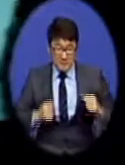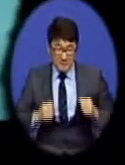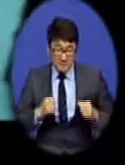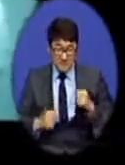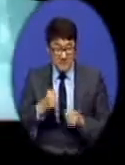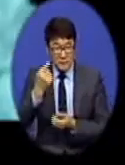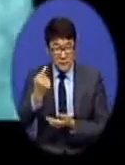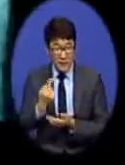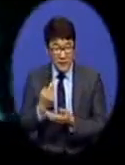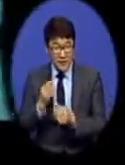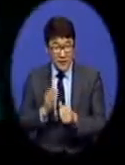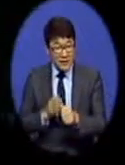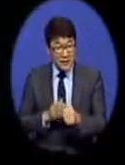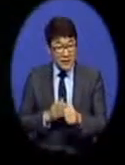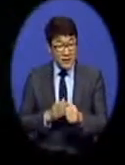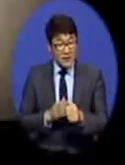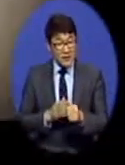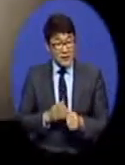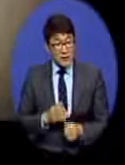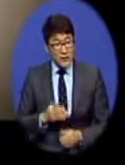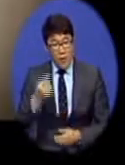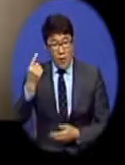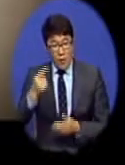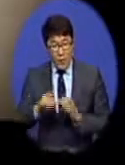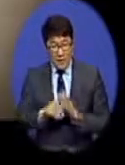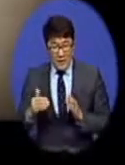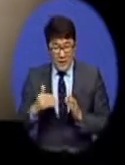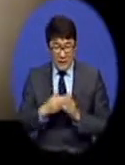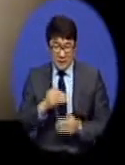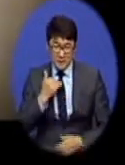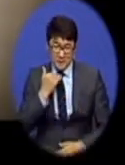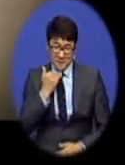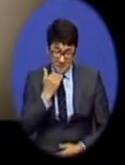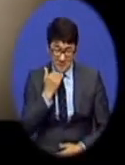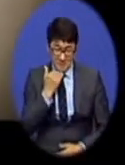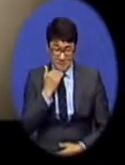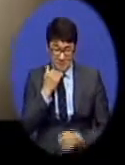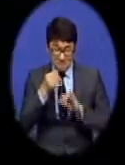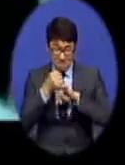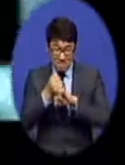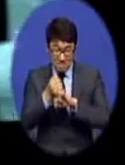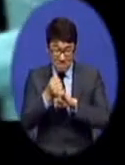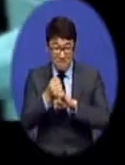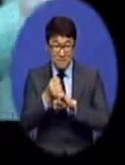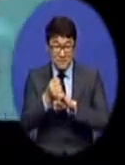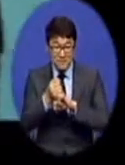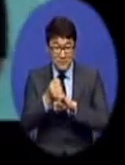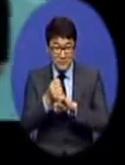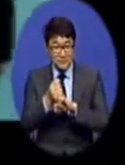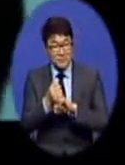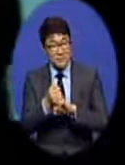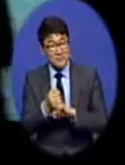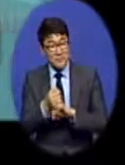빨리 달려와 올 때까지 기다릴 거야.